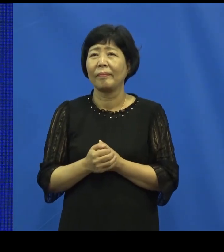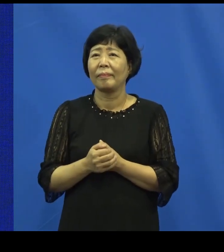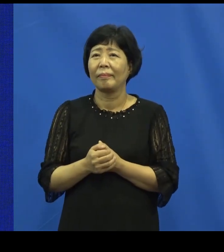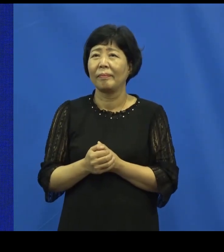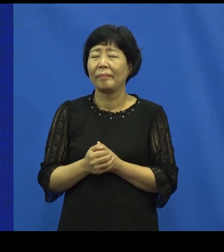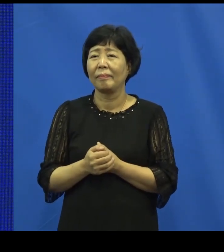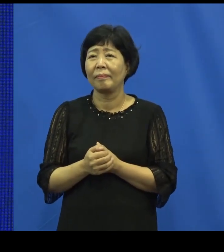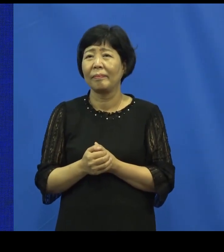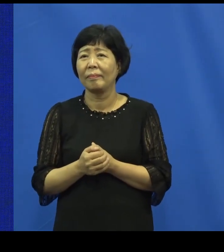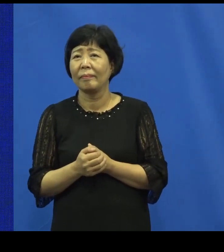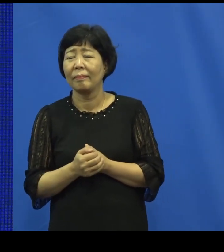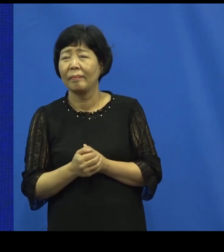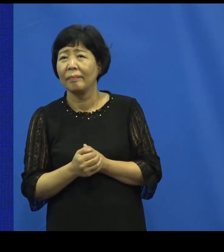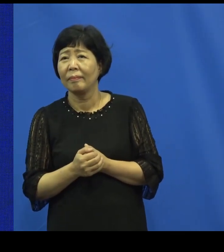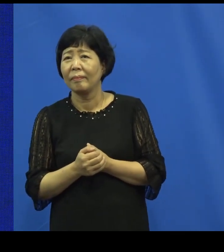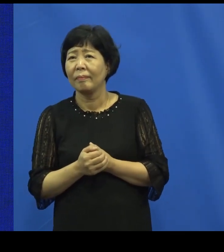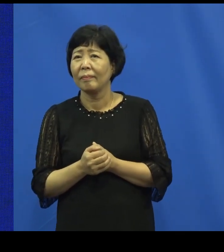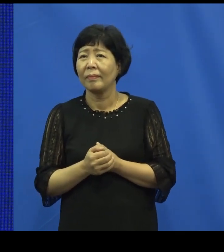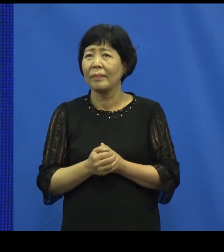이